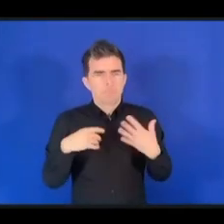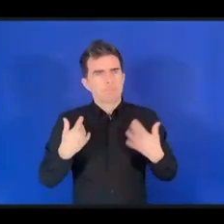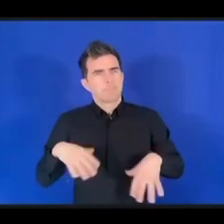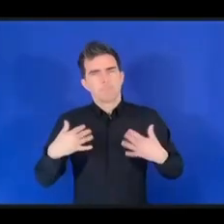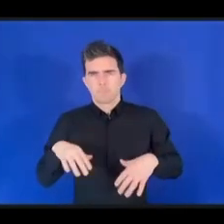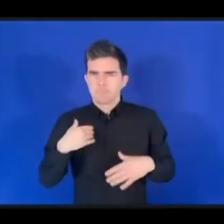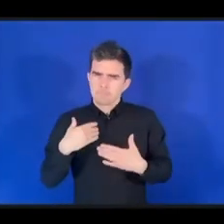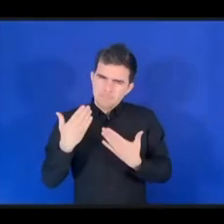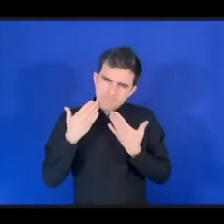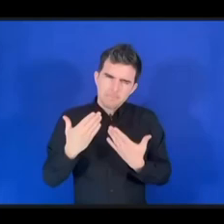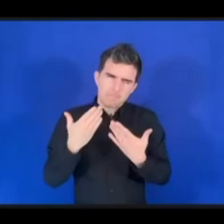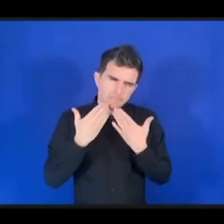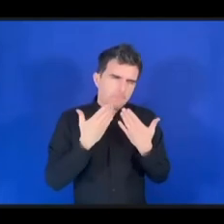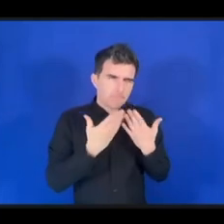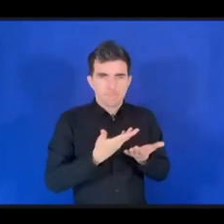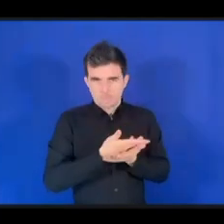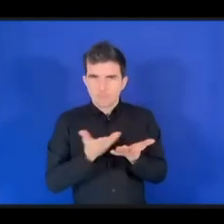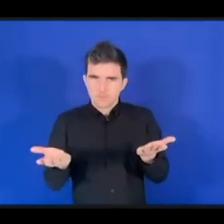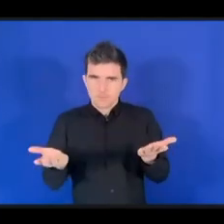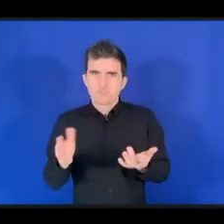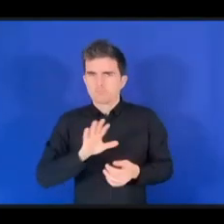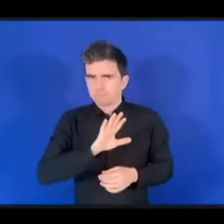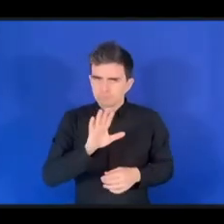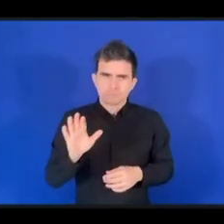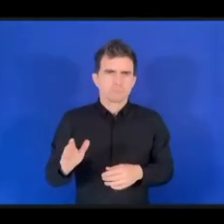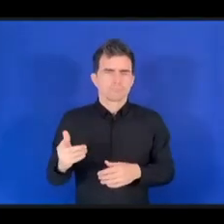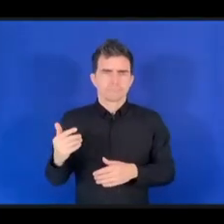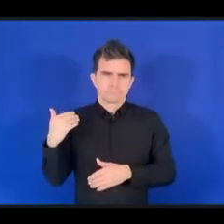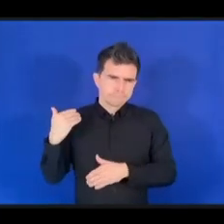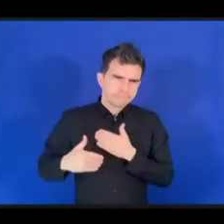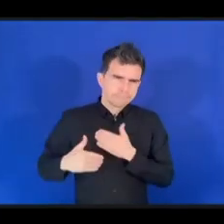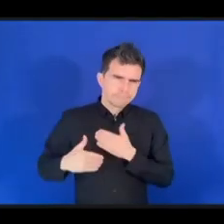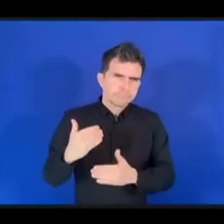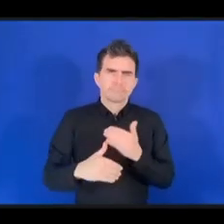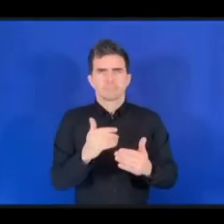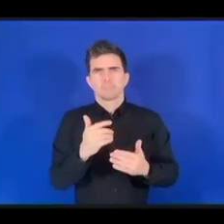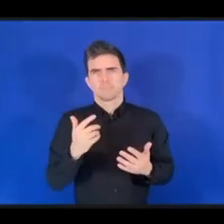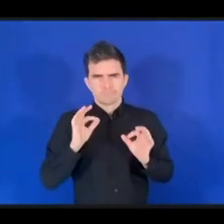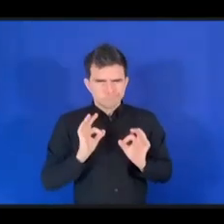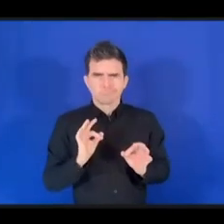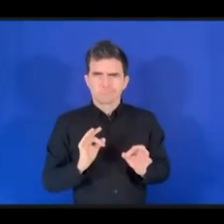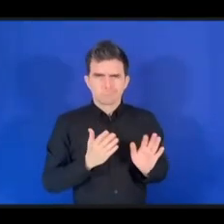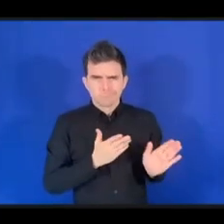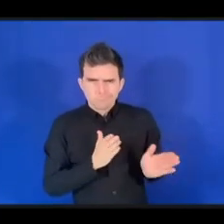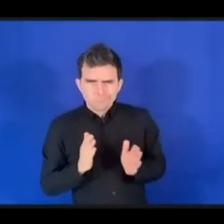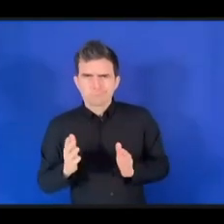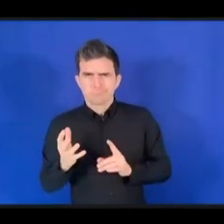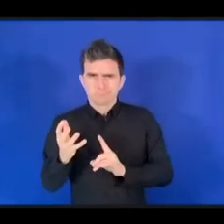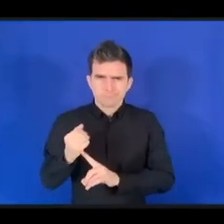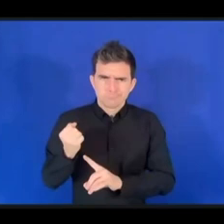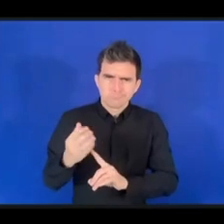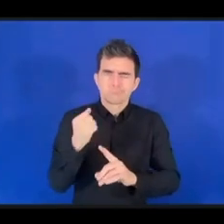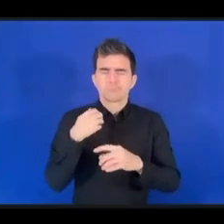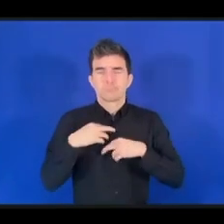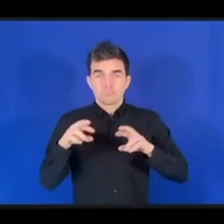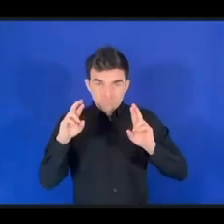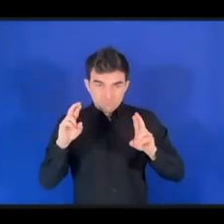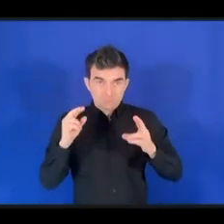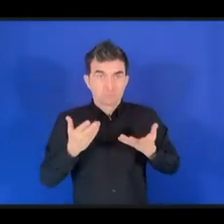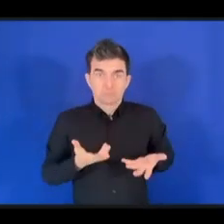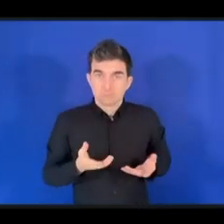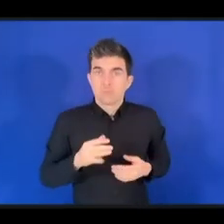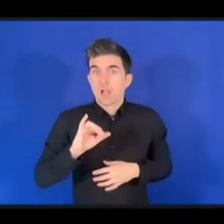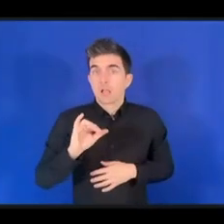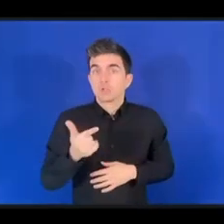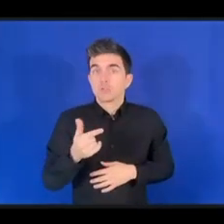organiser parfaitement cette conférence nous espérons que ce FGI laissera un patrimoine de